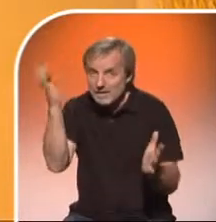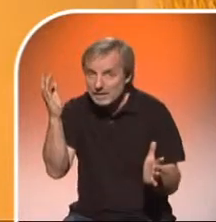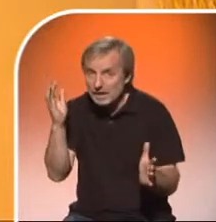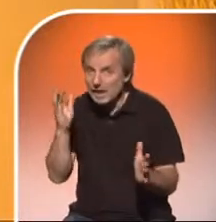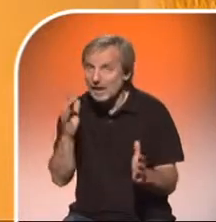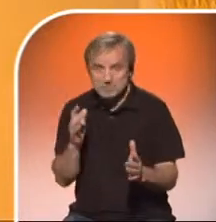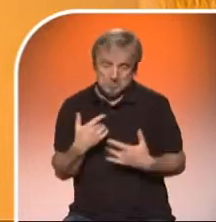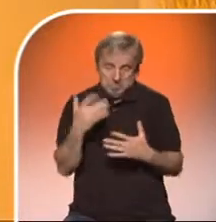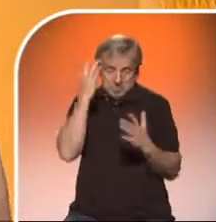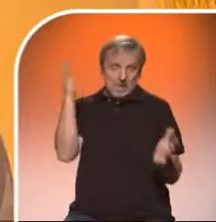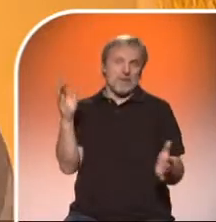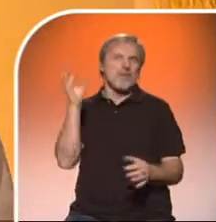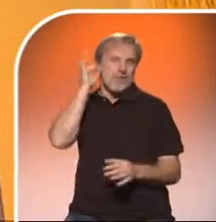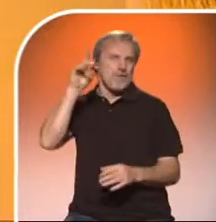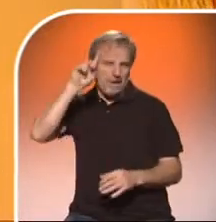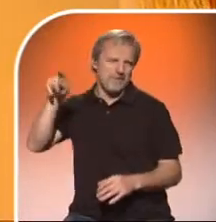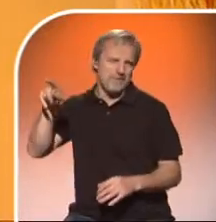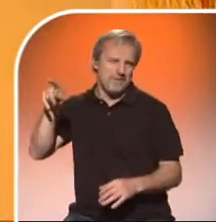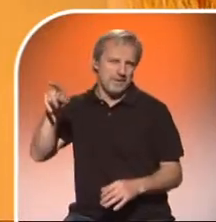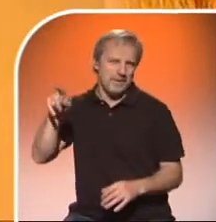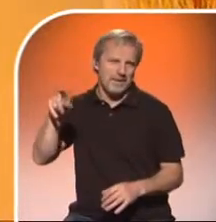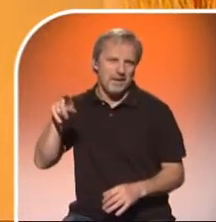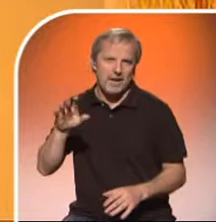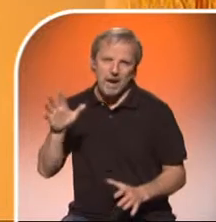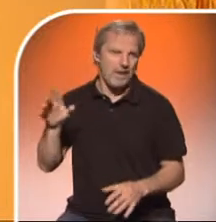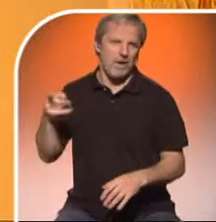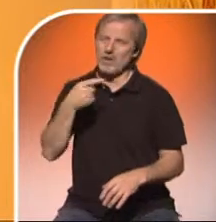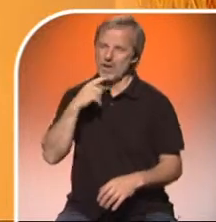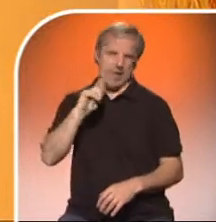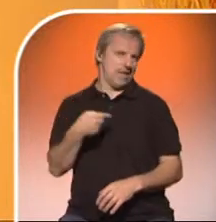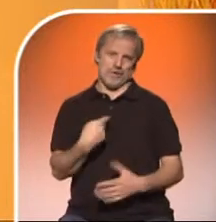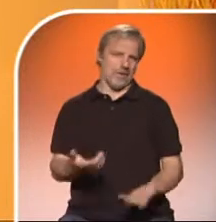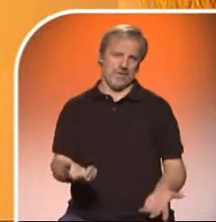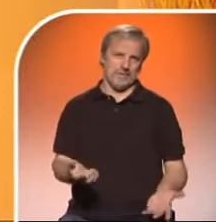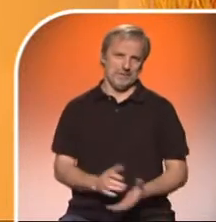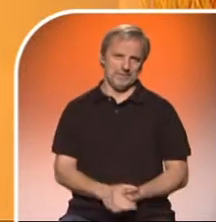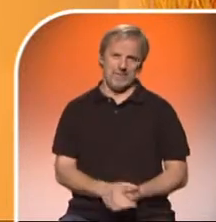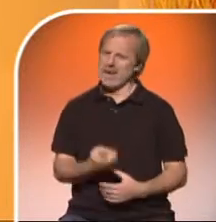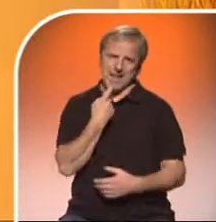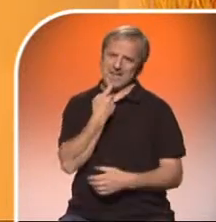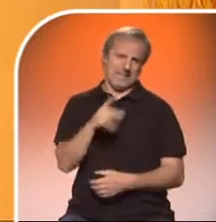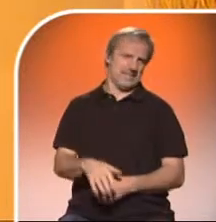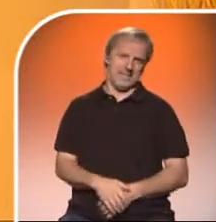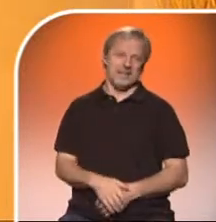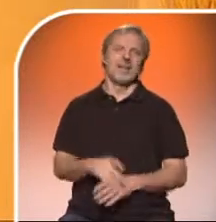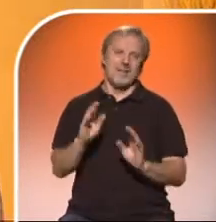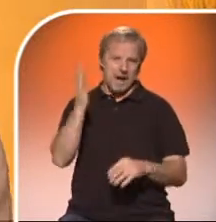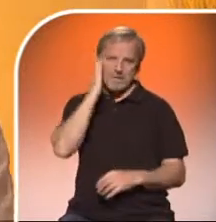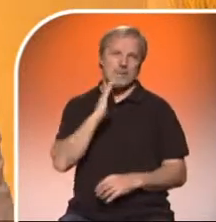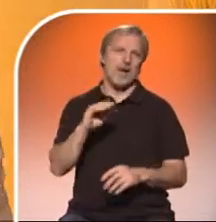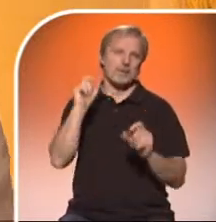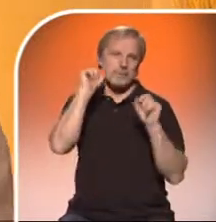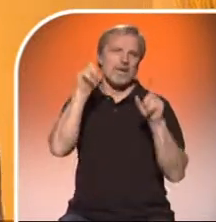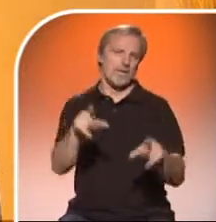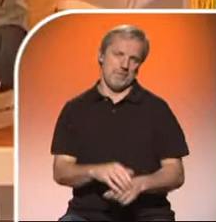Já to nevím. Já to nevím, že na to jistě ví, ale je tak solidární, že mi to prostě neprozradilo a já to nechci vědět. Vážně? Já mám rád to překvapení.